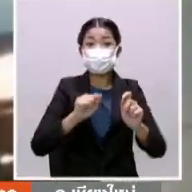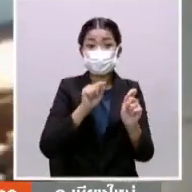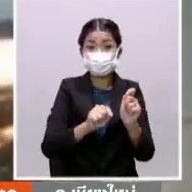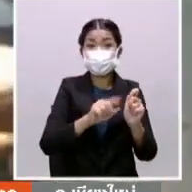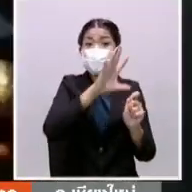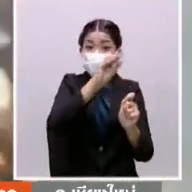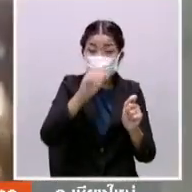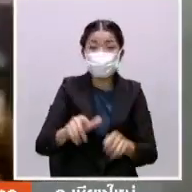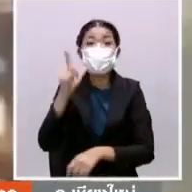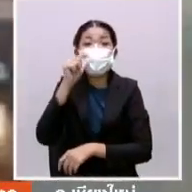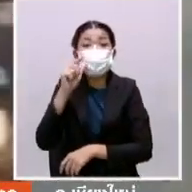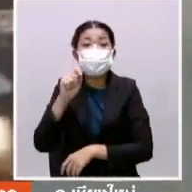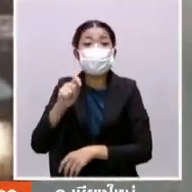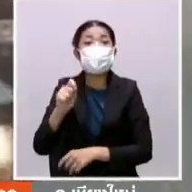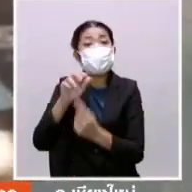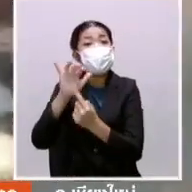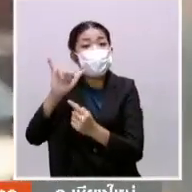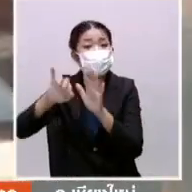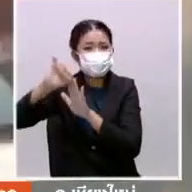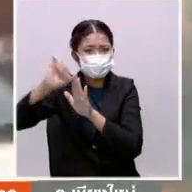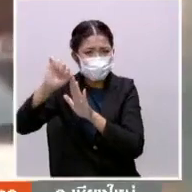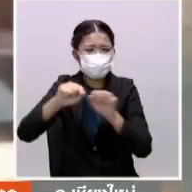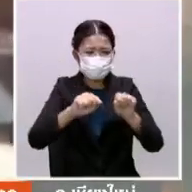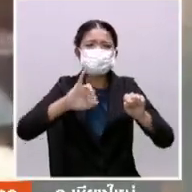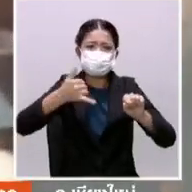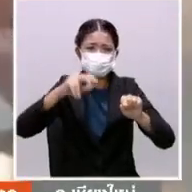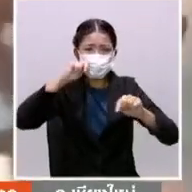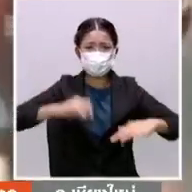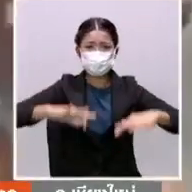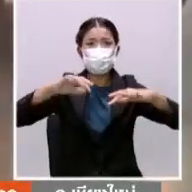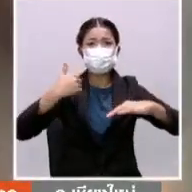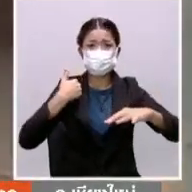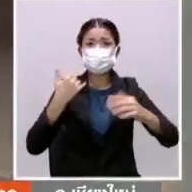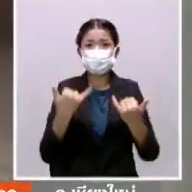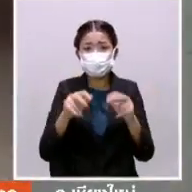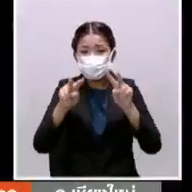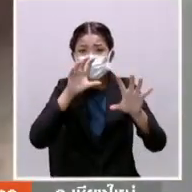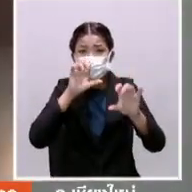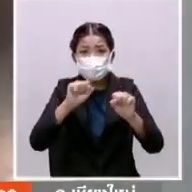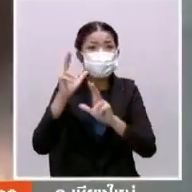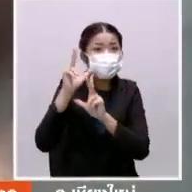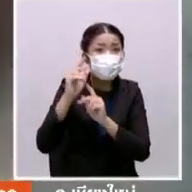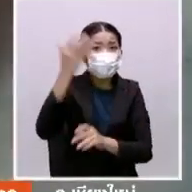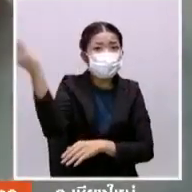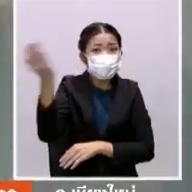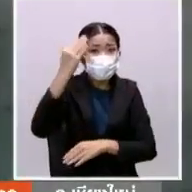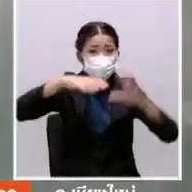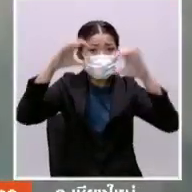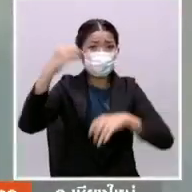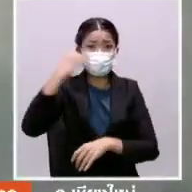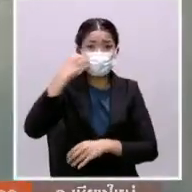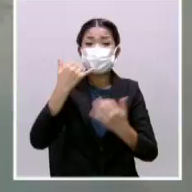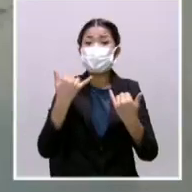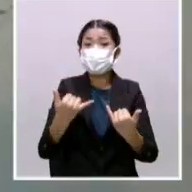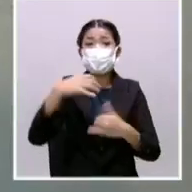ชียงดาวอำเภอแม่อายของจังหวัดเชียงใหม่นี่ก็เป็นจุดอ่อนไหวด้วยค่ะ ตรงนี้ต้องติดตามข่าวพยากรณ์อากาศกันอย่างใกล้ชิดเลยนะครับแ